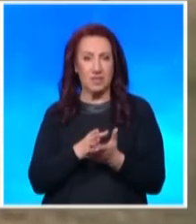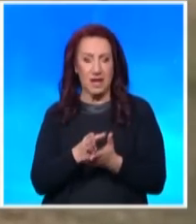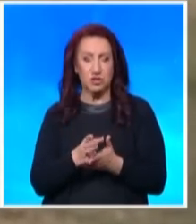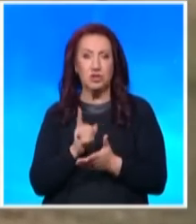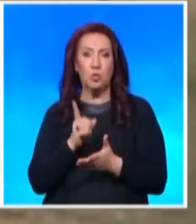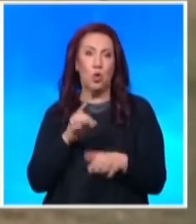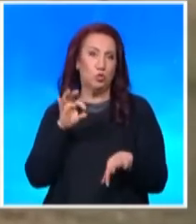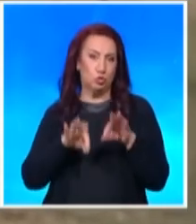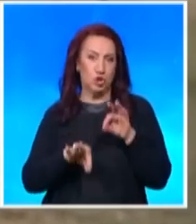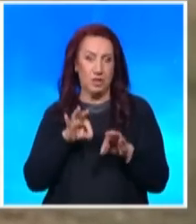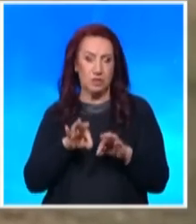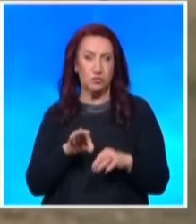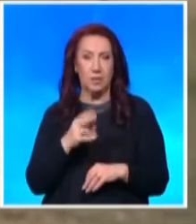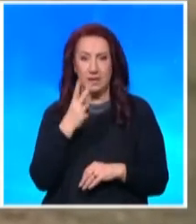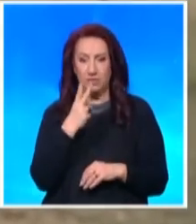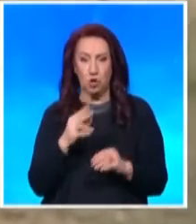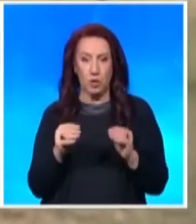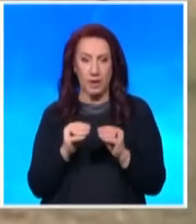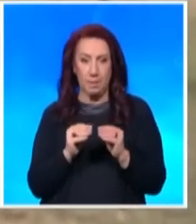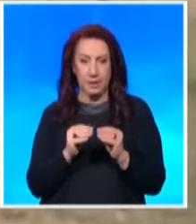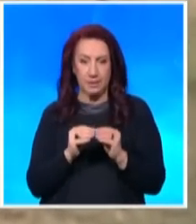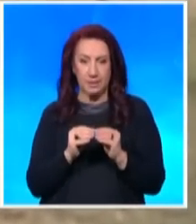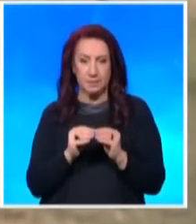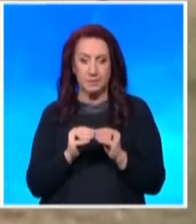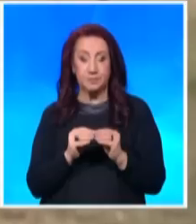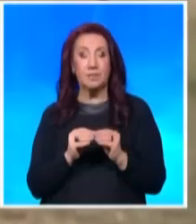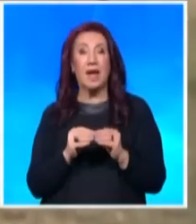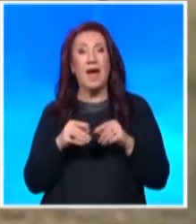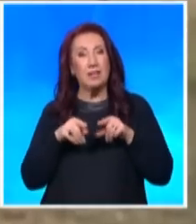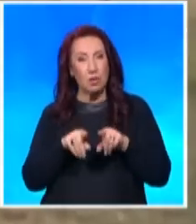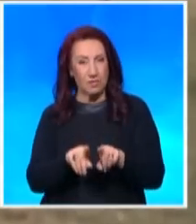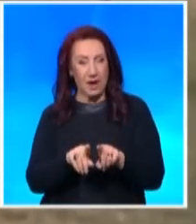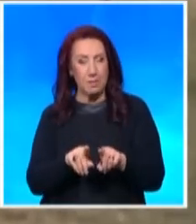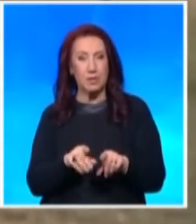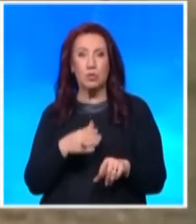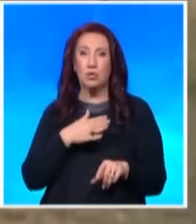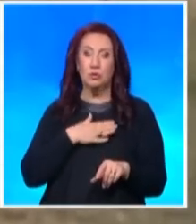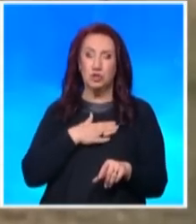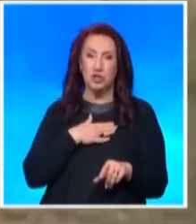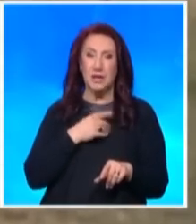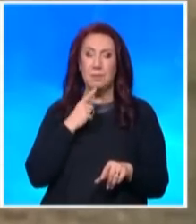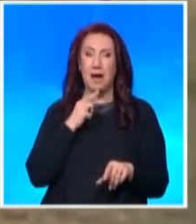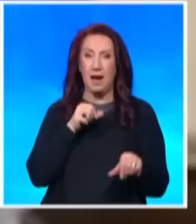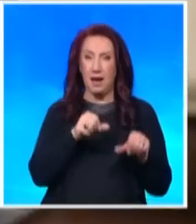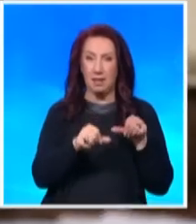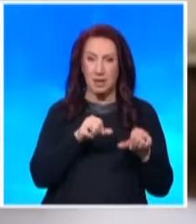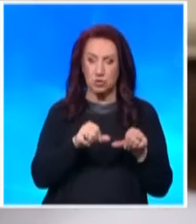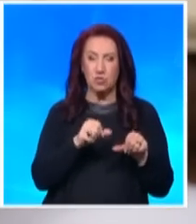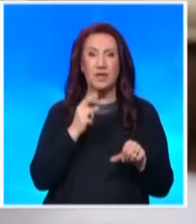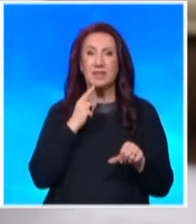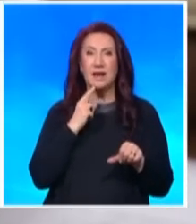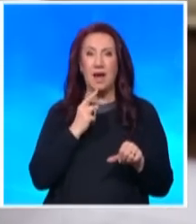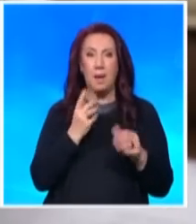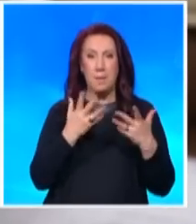изборния ден на 2 април, тъй като наред с хартиените бюлетини ще има бюлетини генерирани от машините.